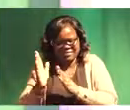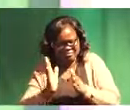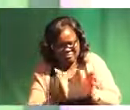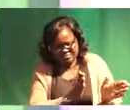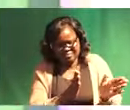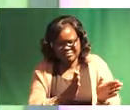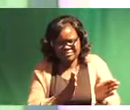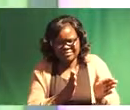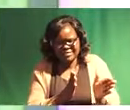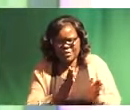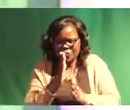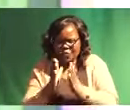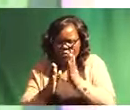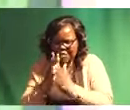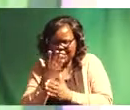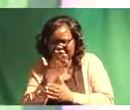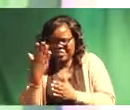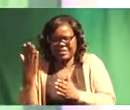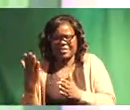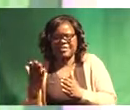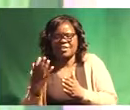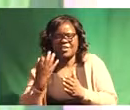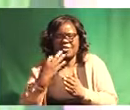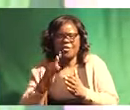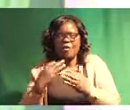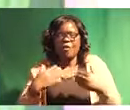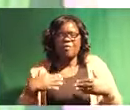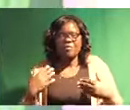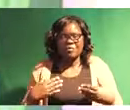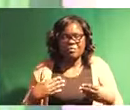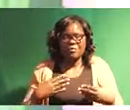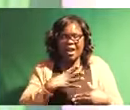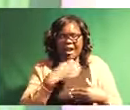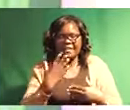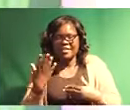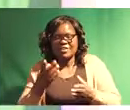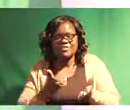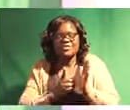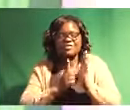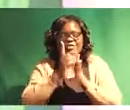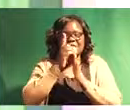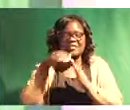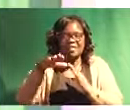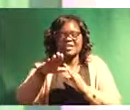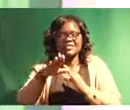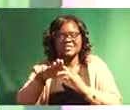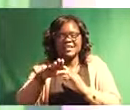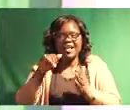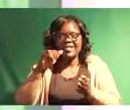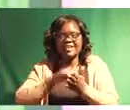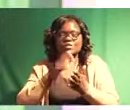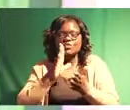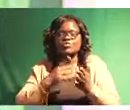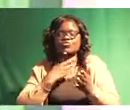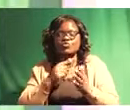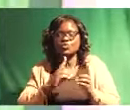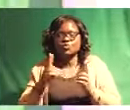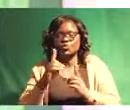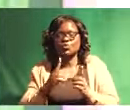kando, tupange mambo ya wananchi na mambo ya maendeleo yao. And that is what we want to